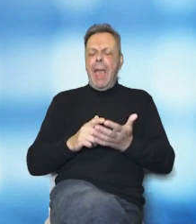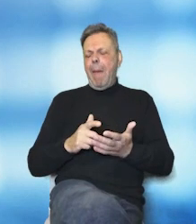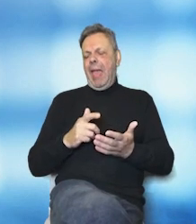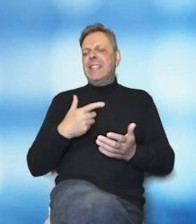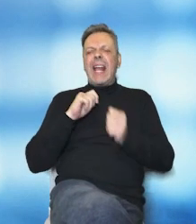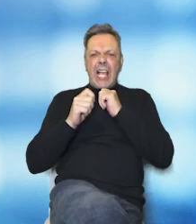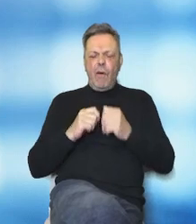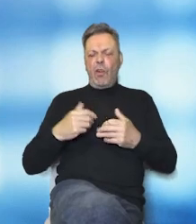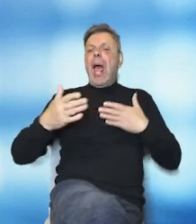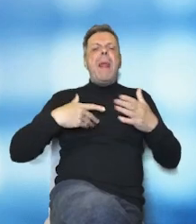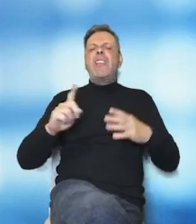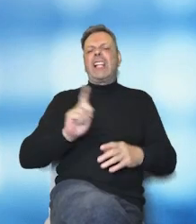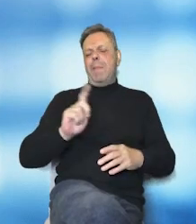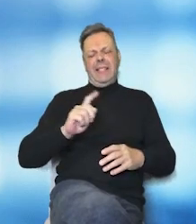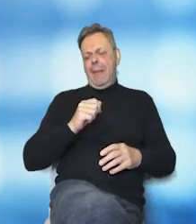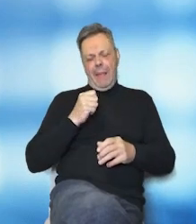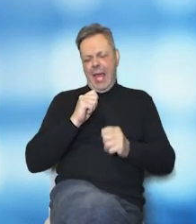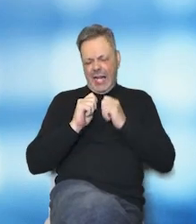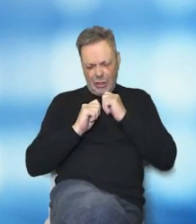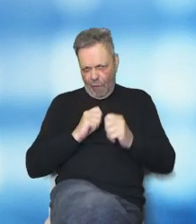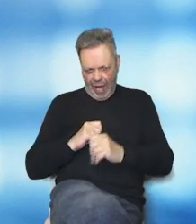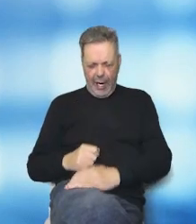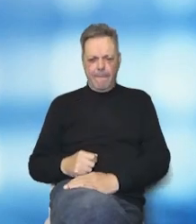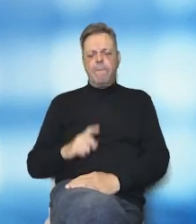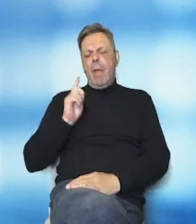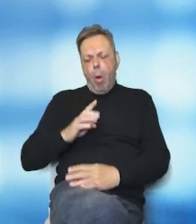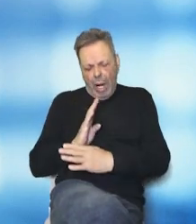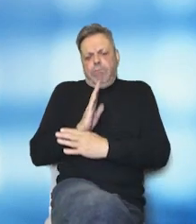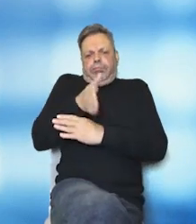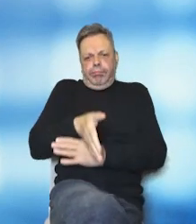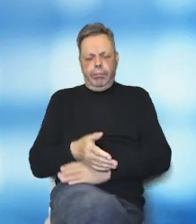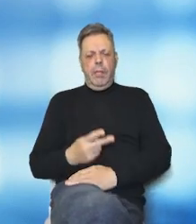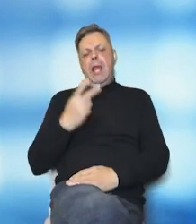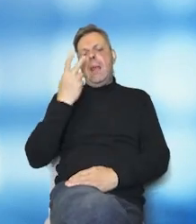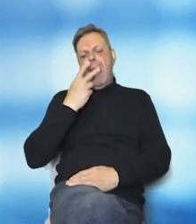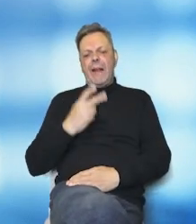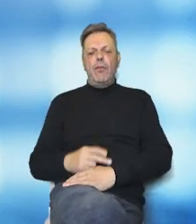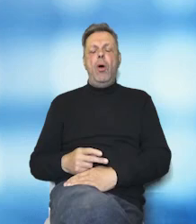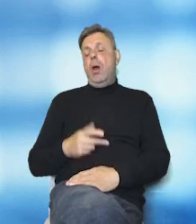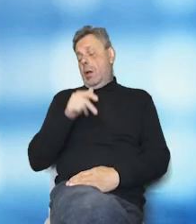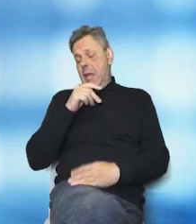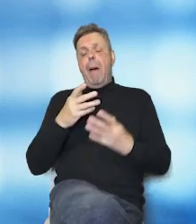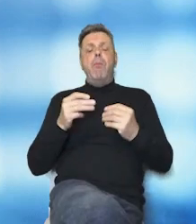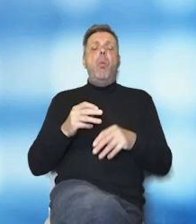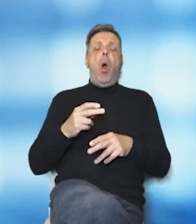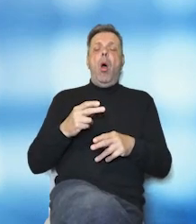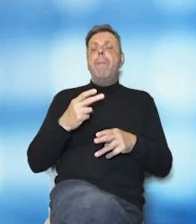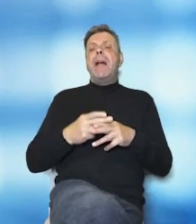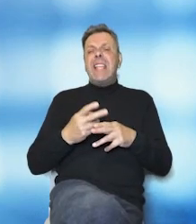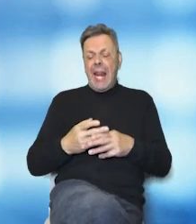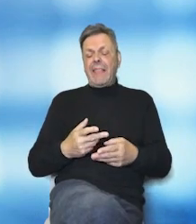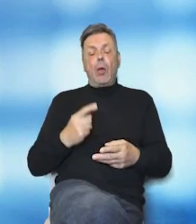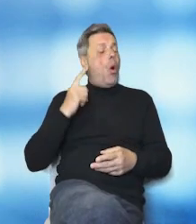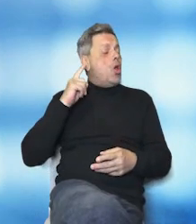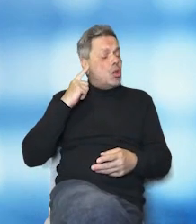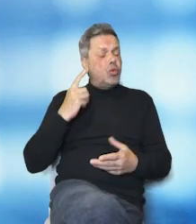jer je to silovanje i liječnika. I pacijenata koji čeka oni, da oni slušaju šta on hoće i